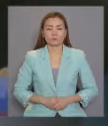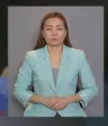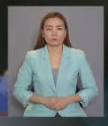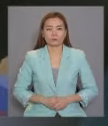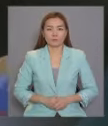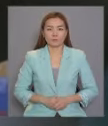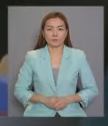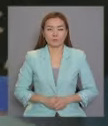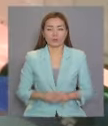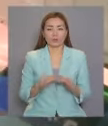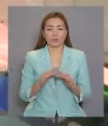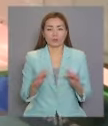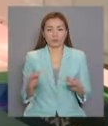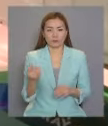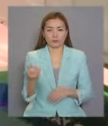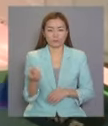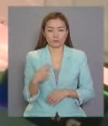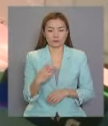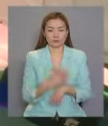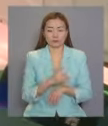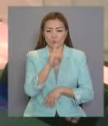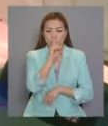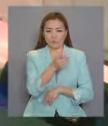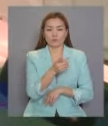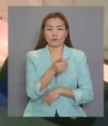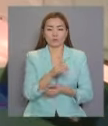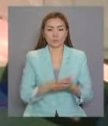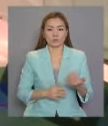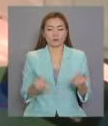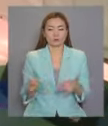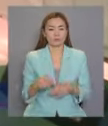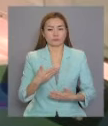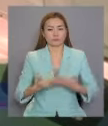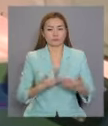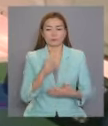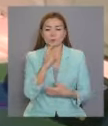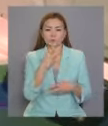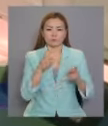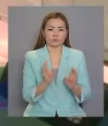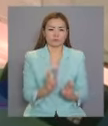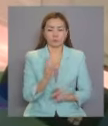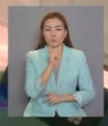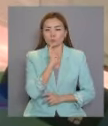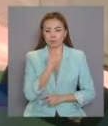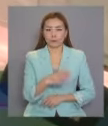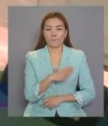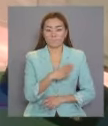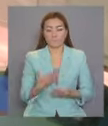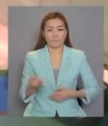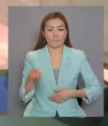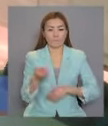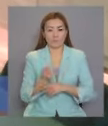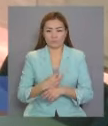Бұл бала келгенде осында жастанда келдік, сонда ешқанда еңбектемейтін, отырмайтын бұл бала. Осында келіп